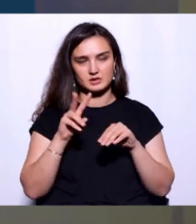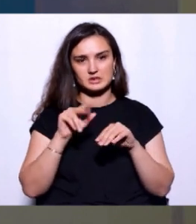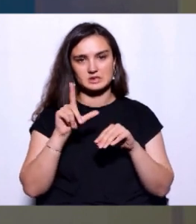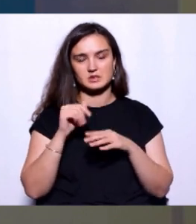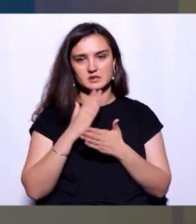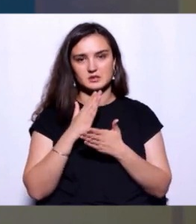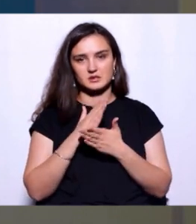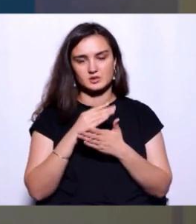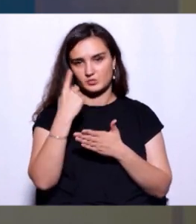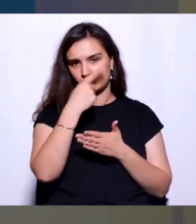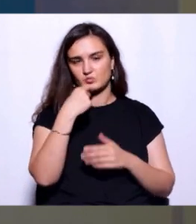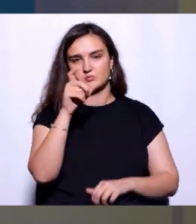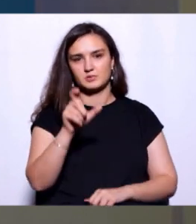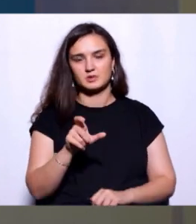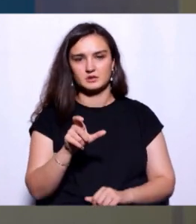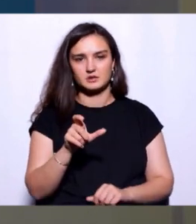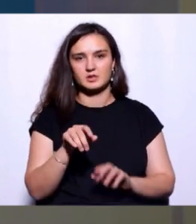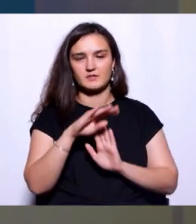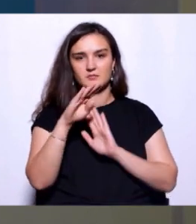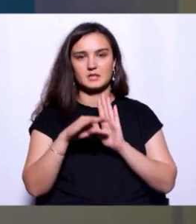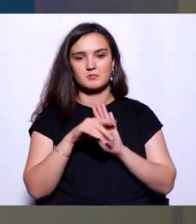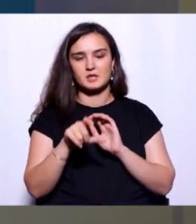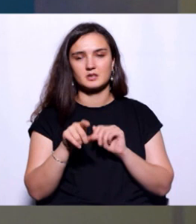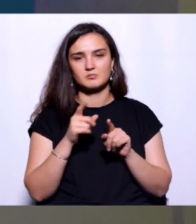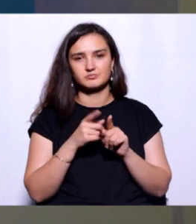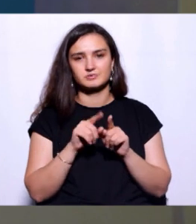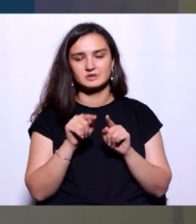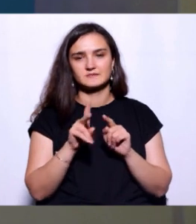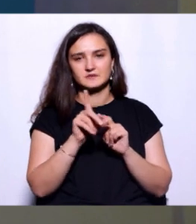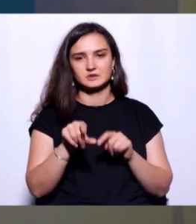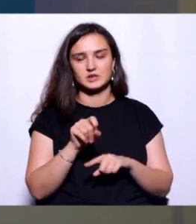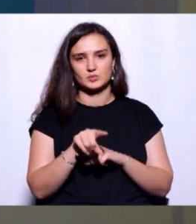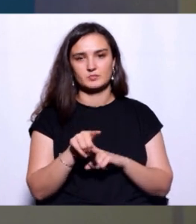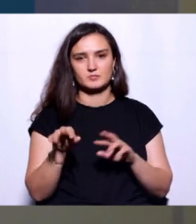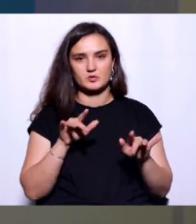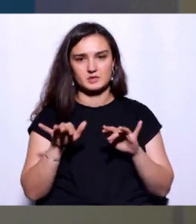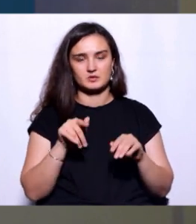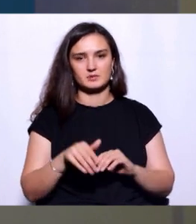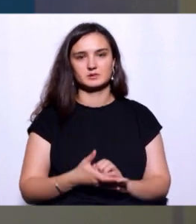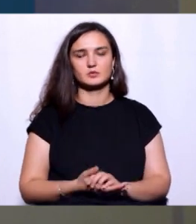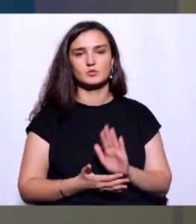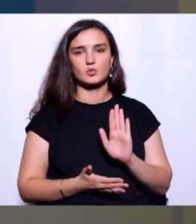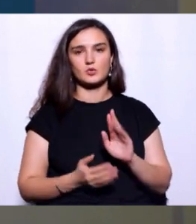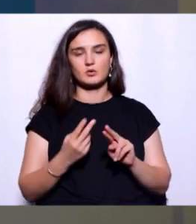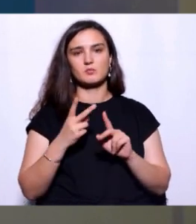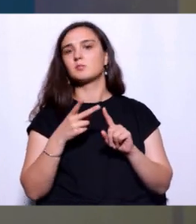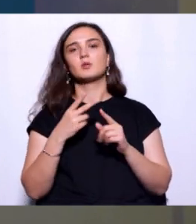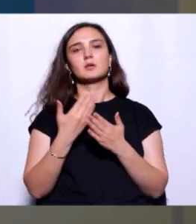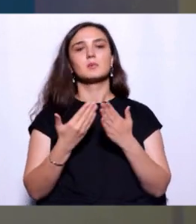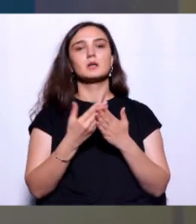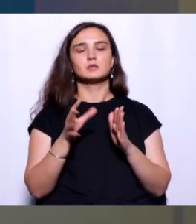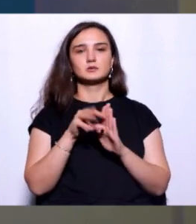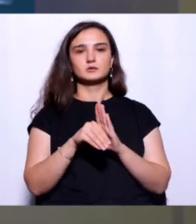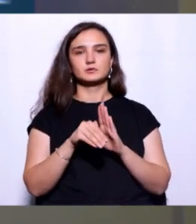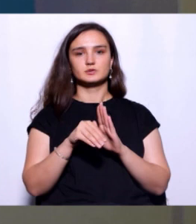Lisa გახლავთ სუბიექტი, ქვემდებარე, ანუ ის, ვინც ასრულებს მოქმედებას. ხოლო მეორე